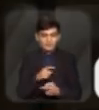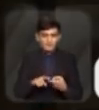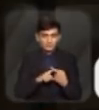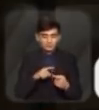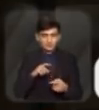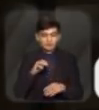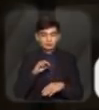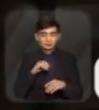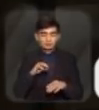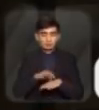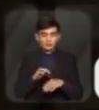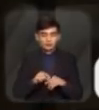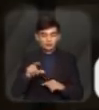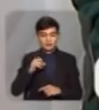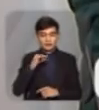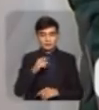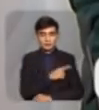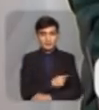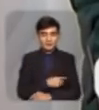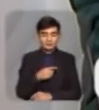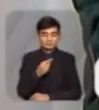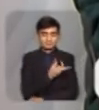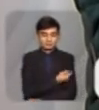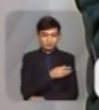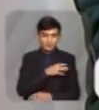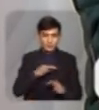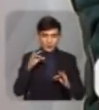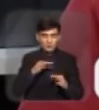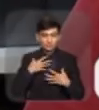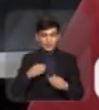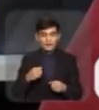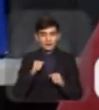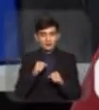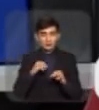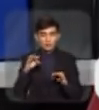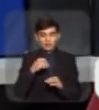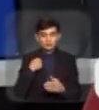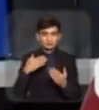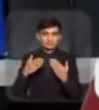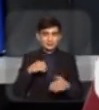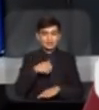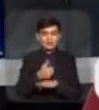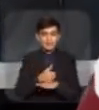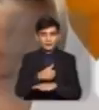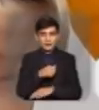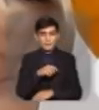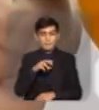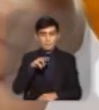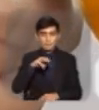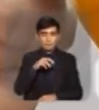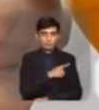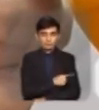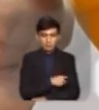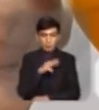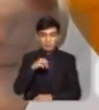ребенку после рождения поставили прививку, вызвали в управление здравоохранения. Нам удалось поговорить лишь с главной медсестрой. Гепатита,